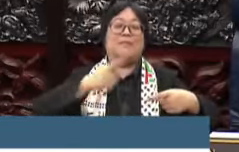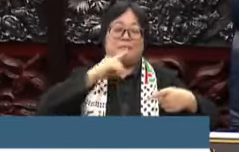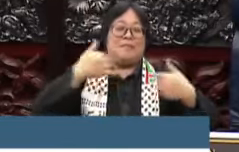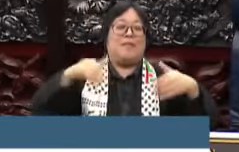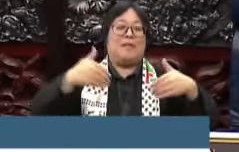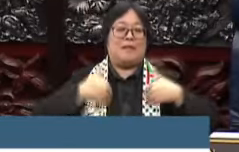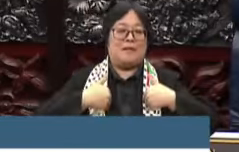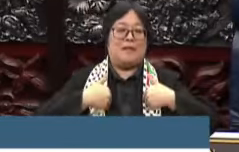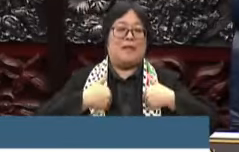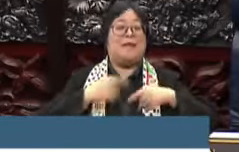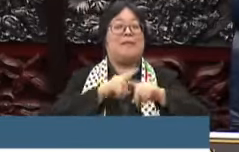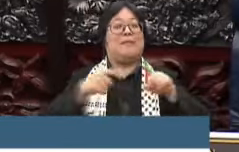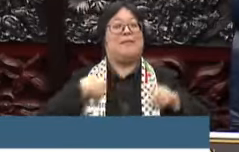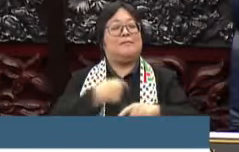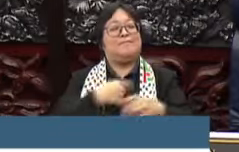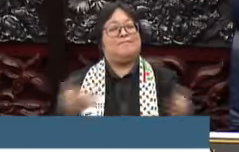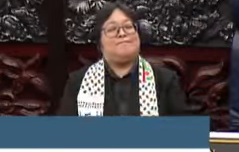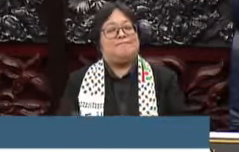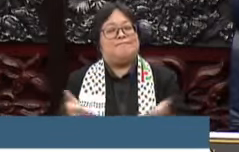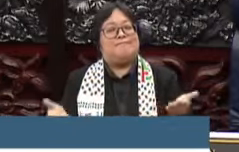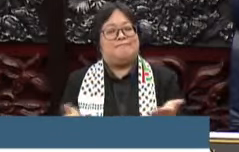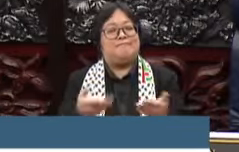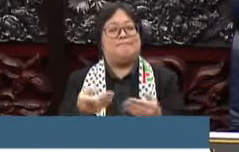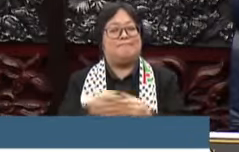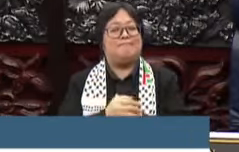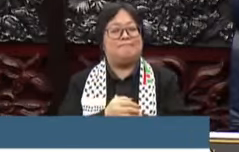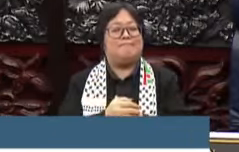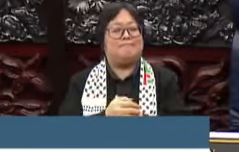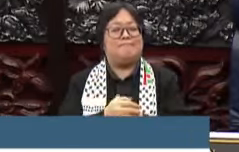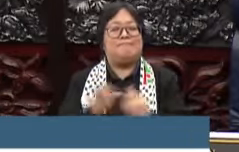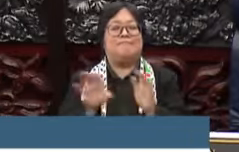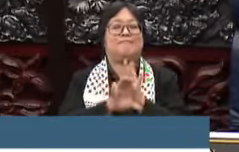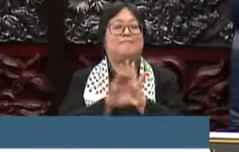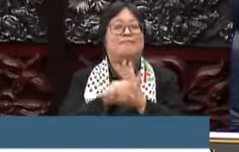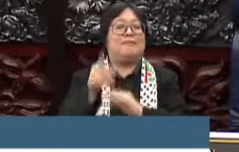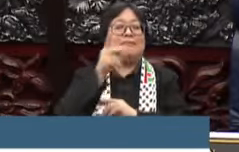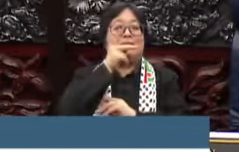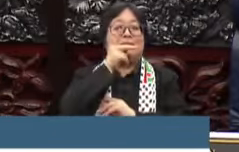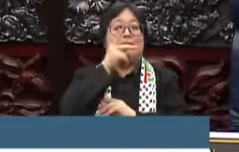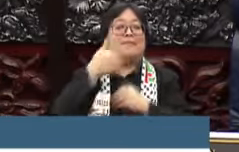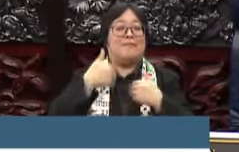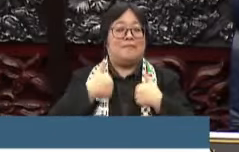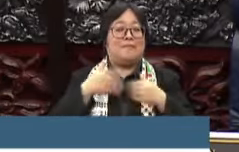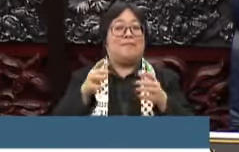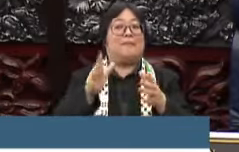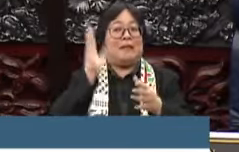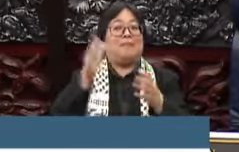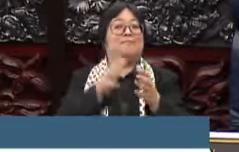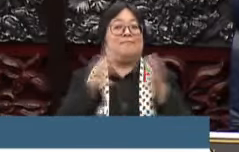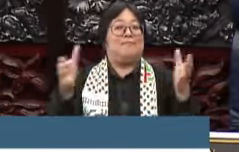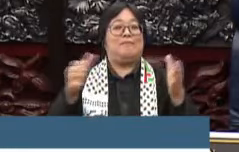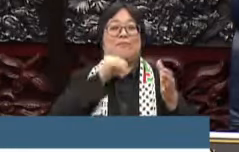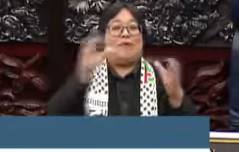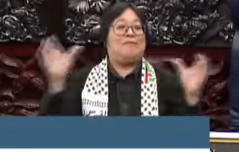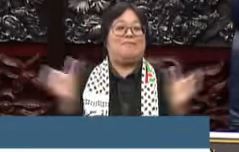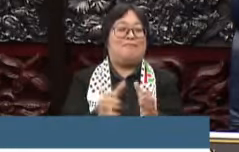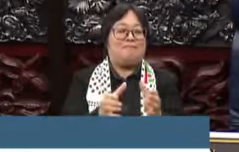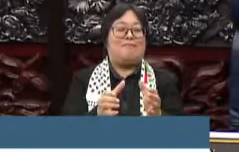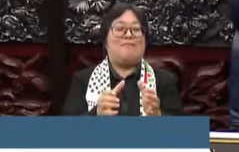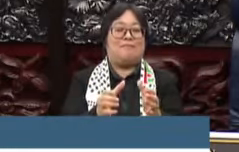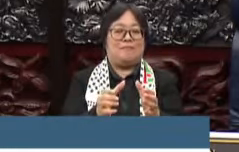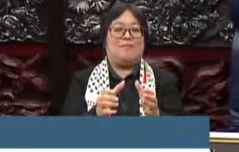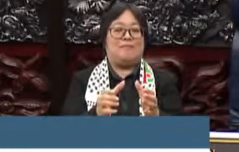tapi kita akan galakkan macam saya sebut tadi macam di Kedah sekarang kita nak perbesarkan bukan kita nak mengecilkan